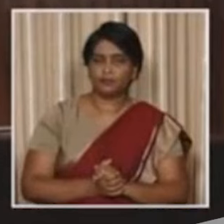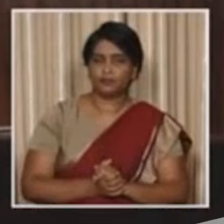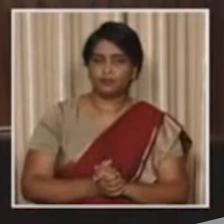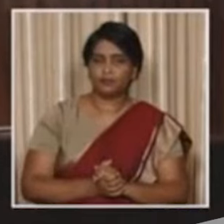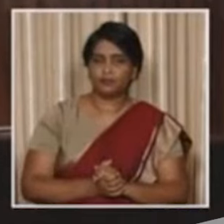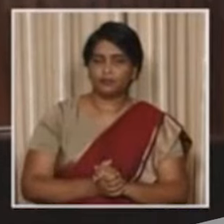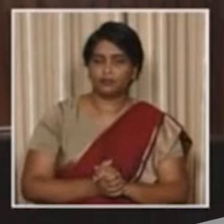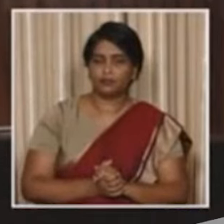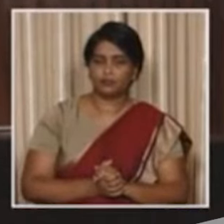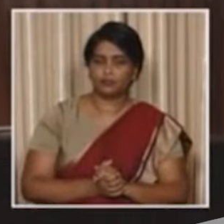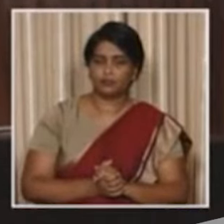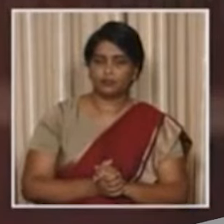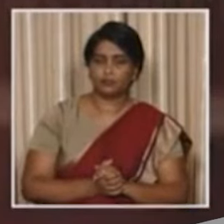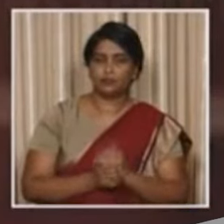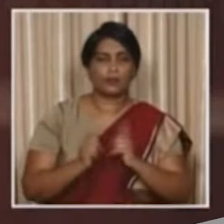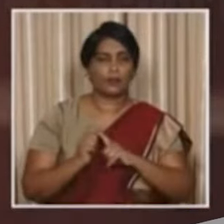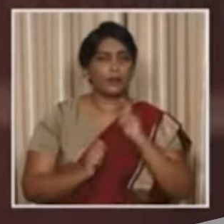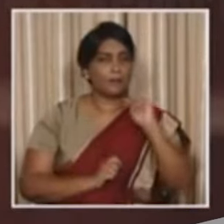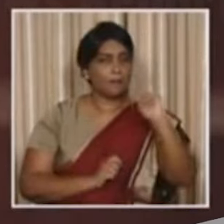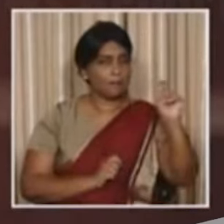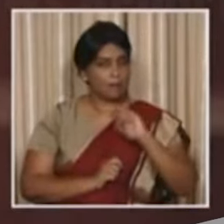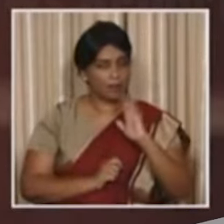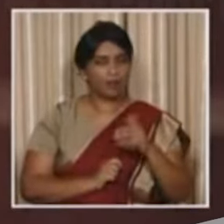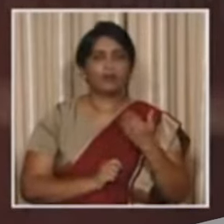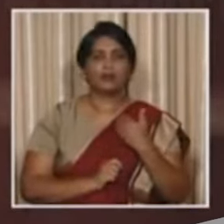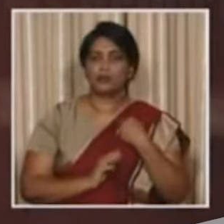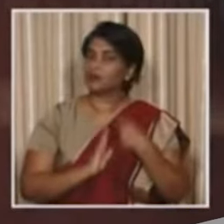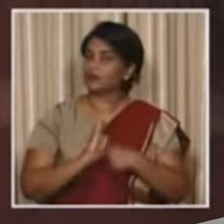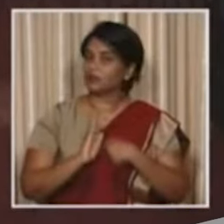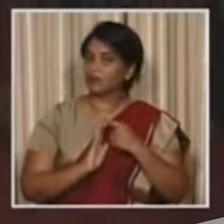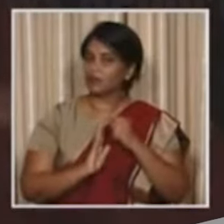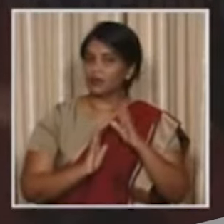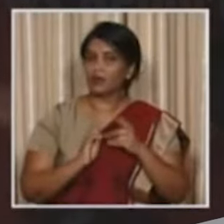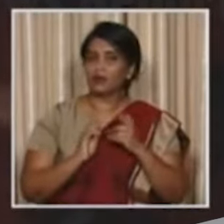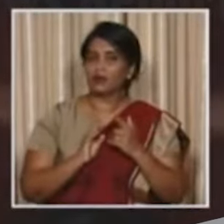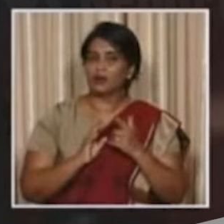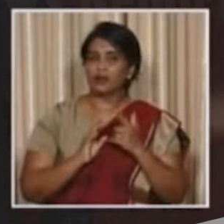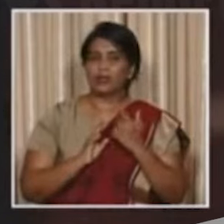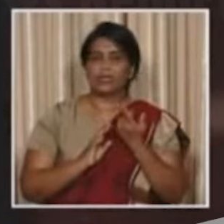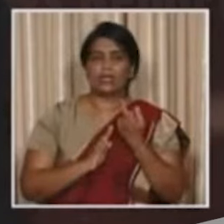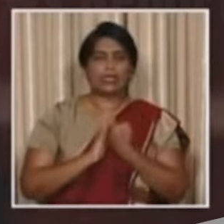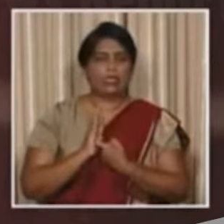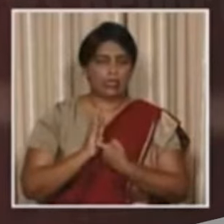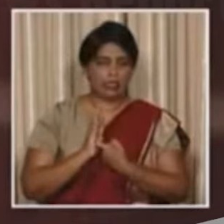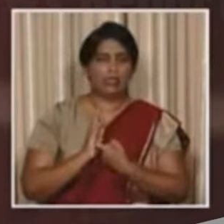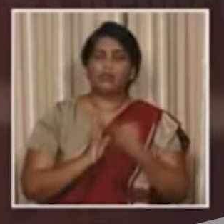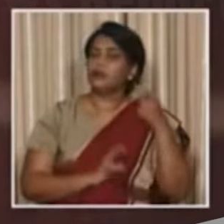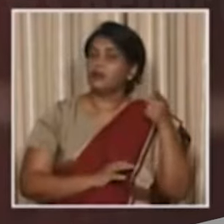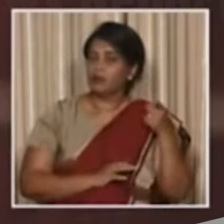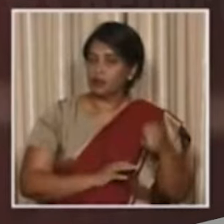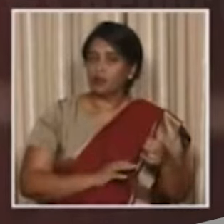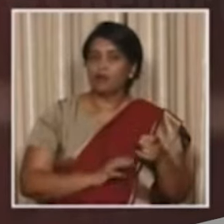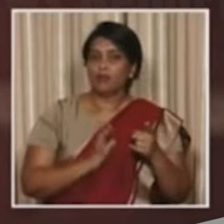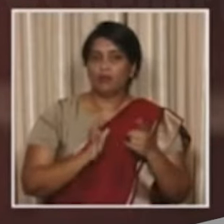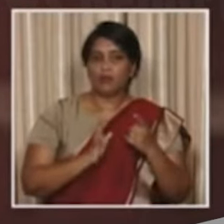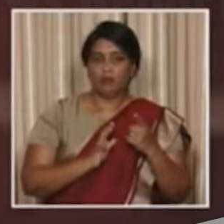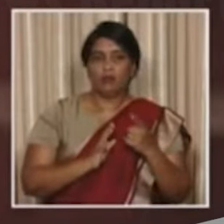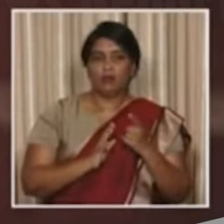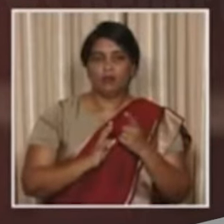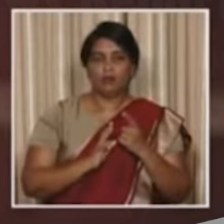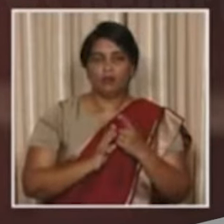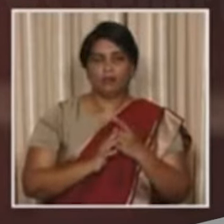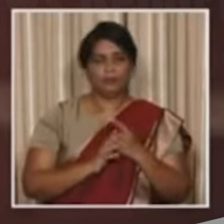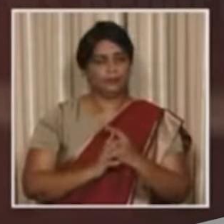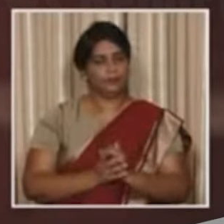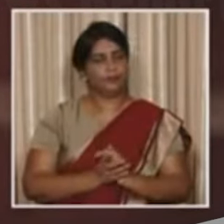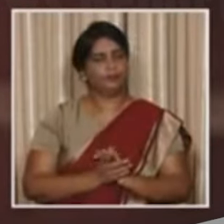පිළිබඳව. වන්දි ලබා ගැනීම සම්බන්ධව අපේ රටේ තිබෙන්නේ දීලික්ත නීතිය. එතකොට ලෝ ඔෆ් ටෝට්ස් ඕ ඩොලෝ ලෝ ඔෆ්